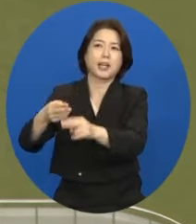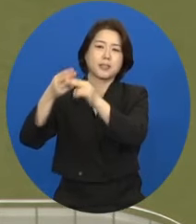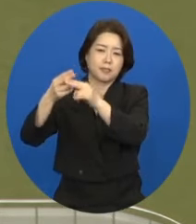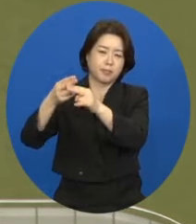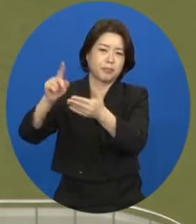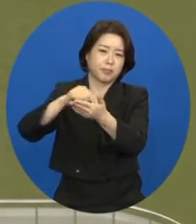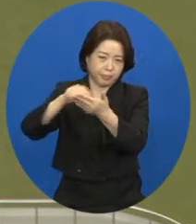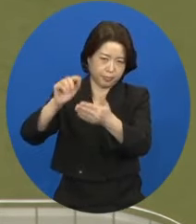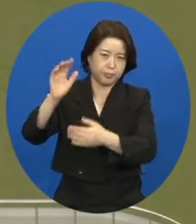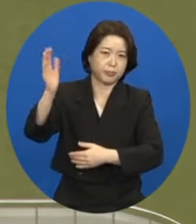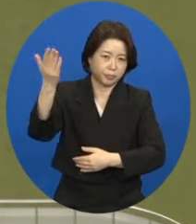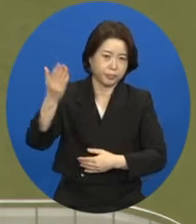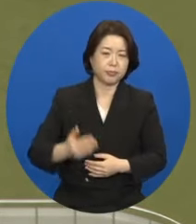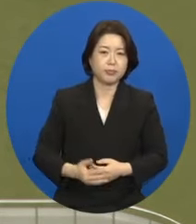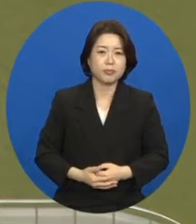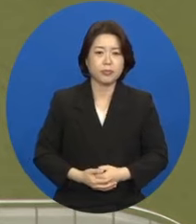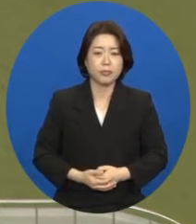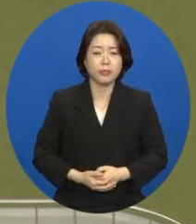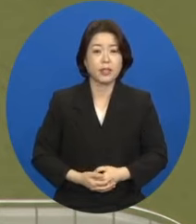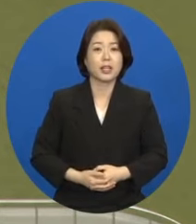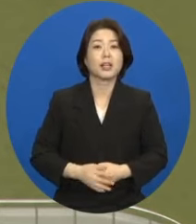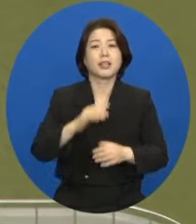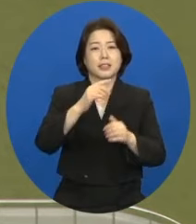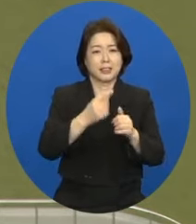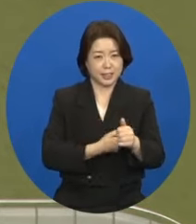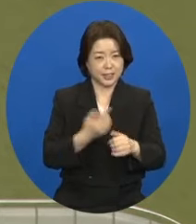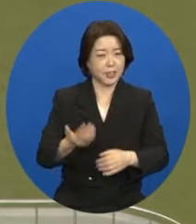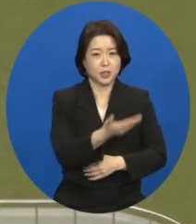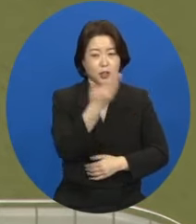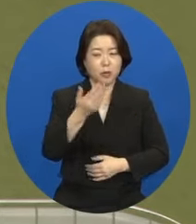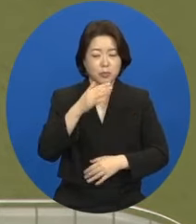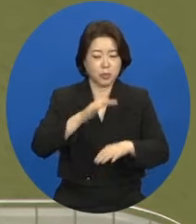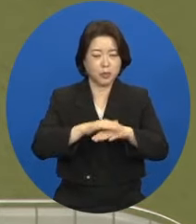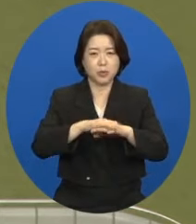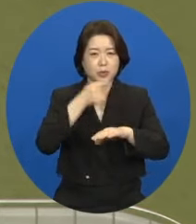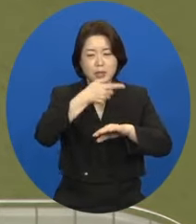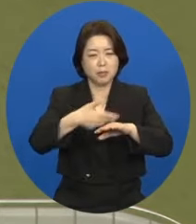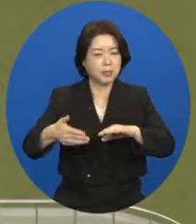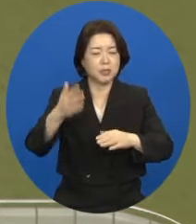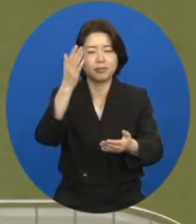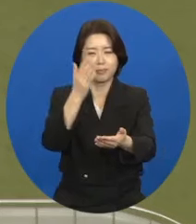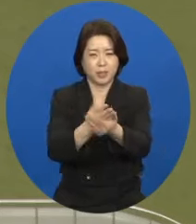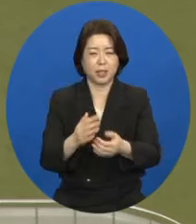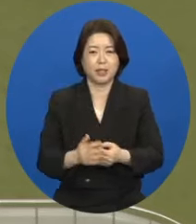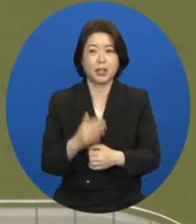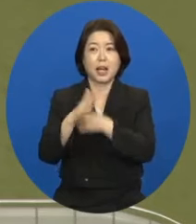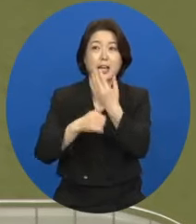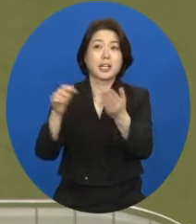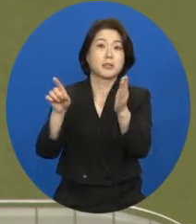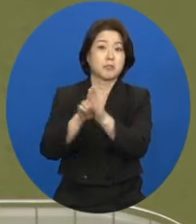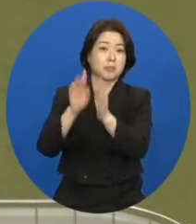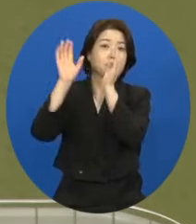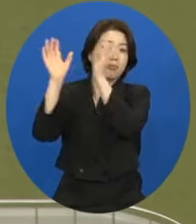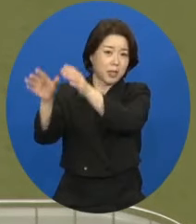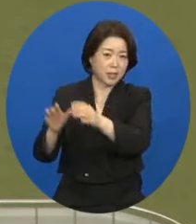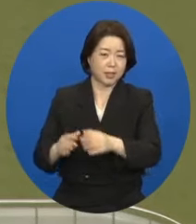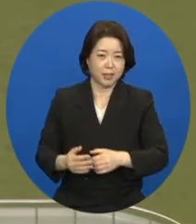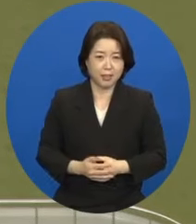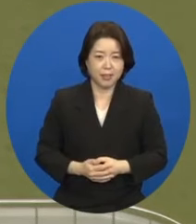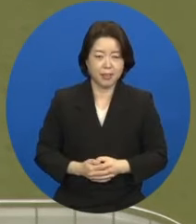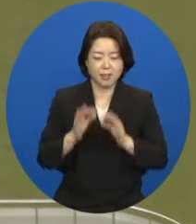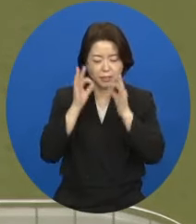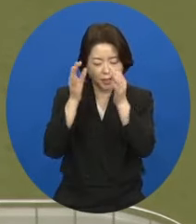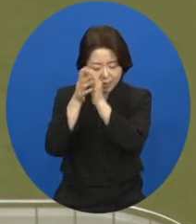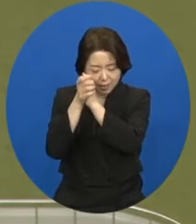갚으실 것입니다. 그러므로 여러분의 손에 피 묻지 마십시오. 그리고 하나님을 신뢰하십시오.